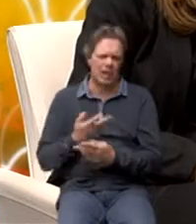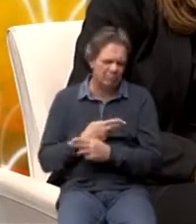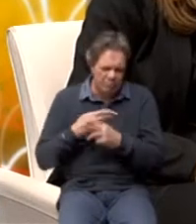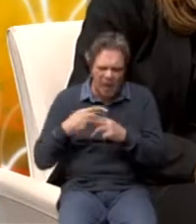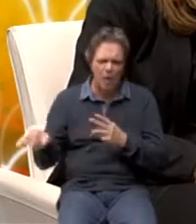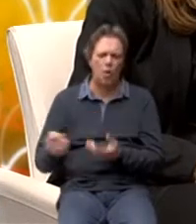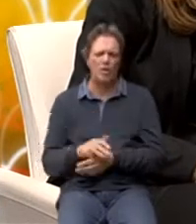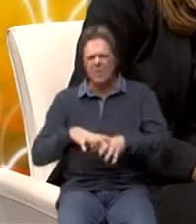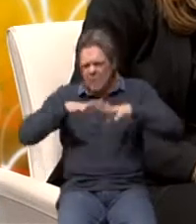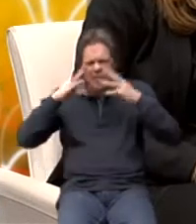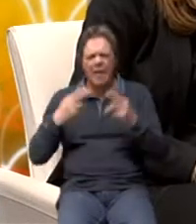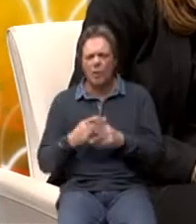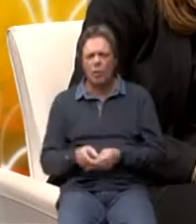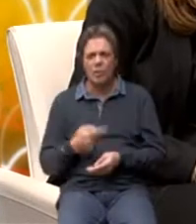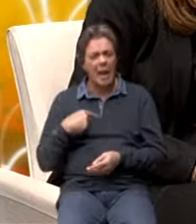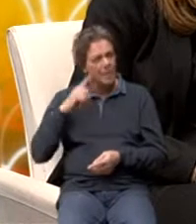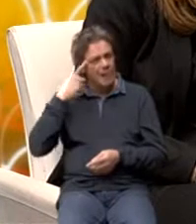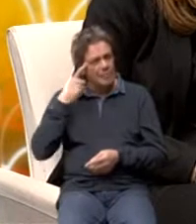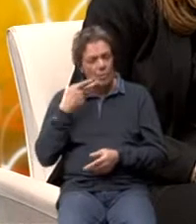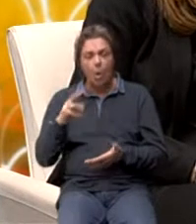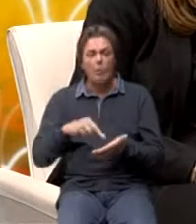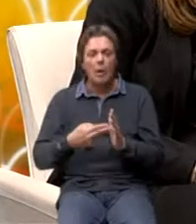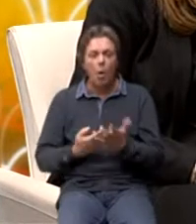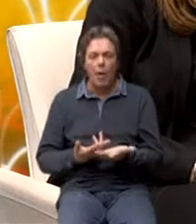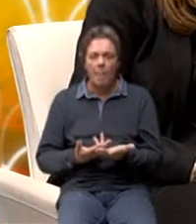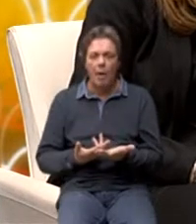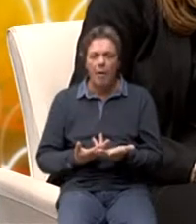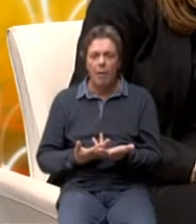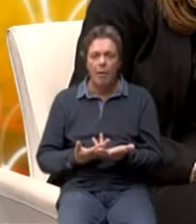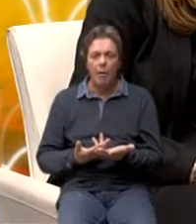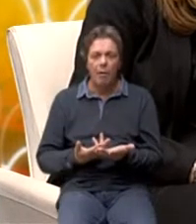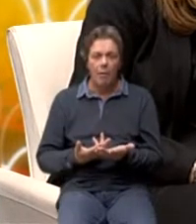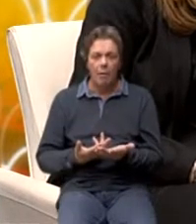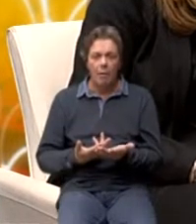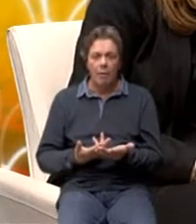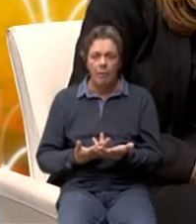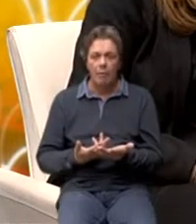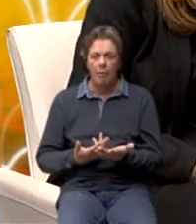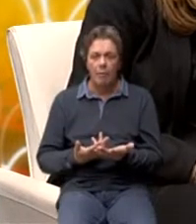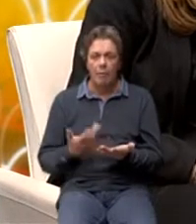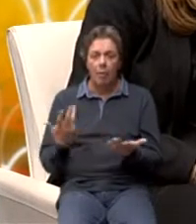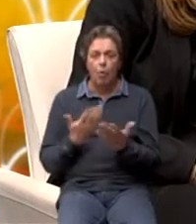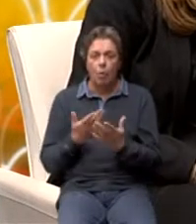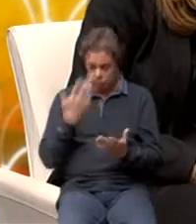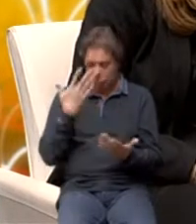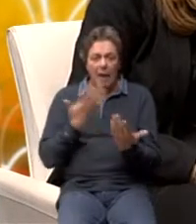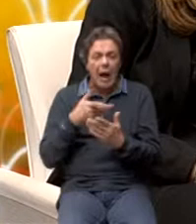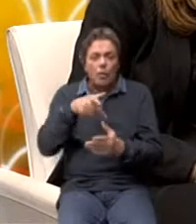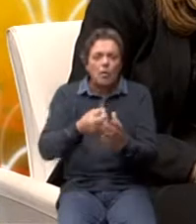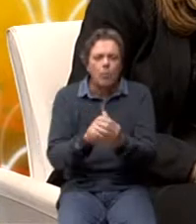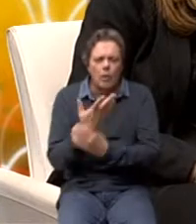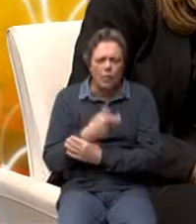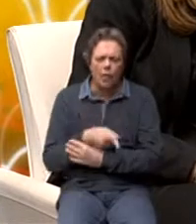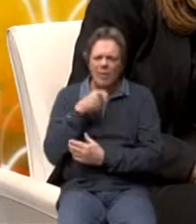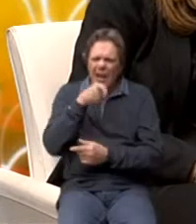ekološki itd., da li mi razmišljamo o tehnologijama koje su proizvele te proizvode? Da li